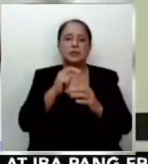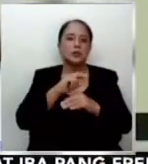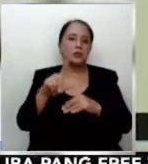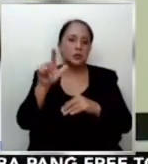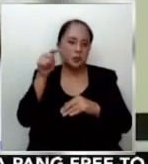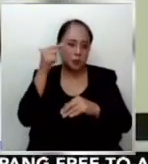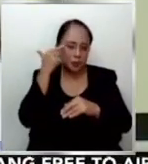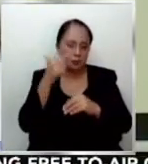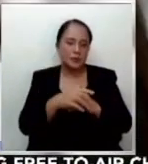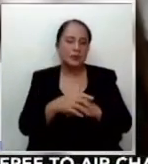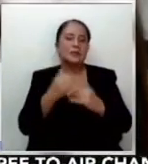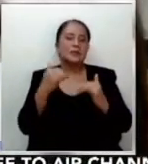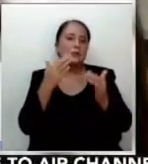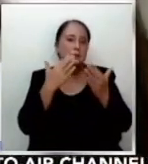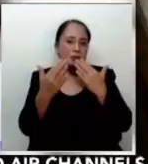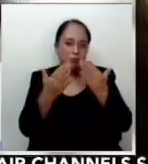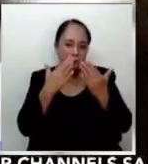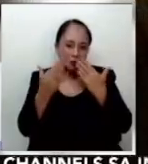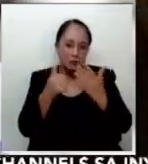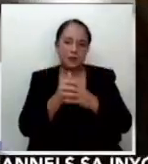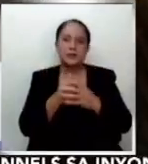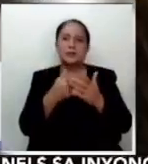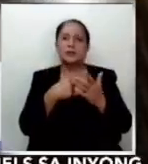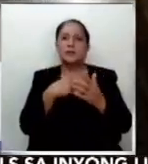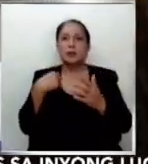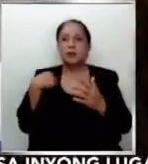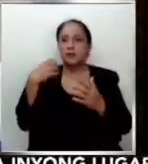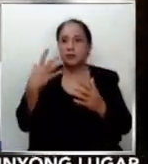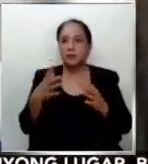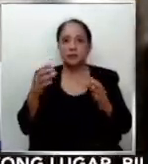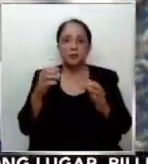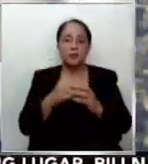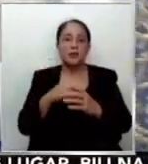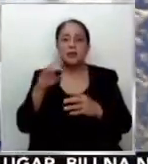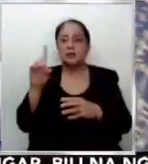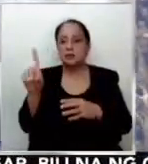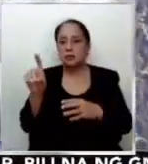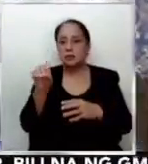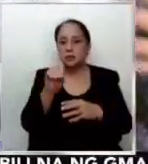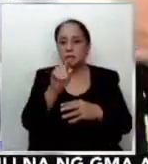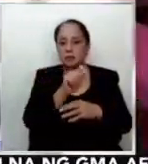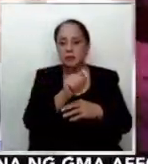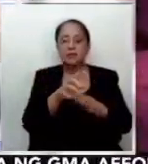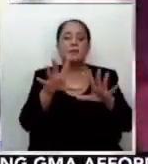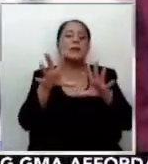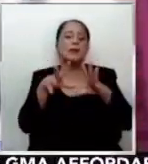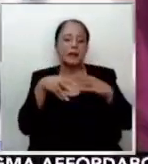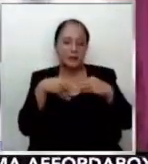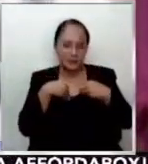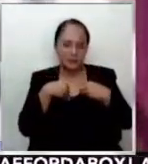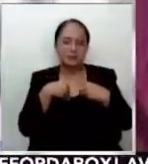din si Frasco sa mga opisyal at empleyado ng DOT sa pagtanggap ng mga ito sa kanya.